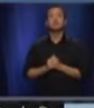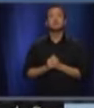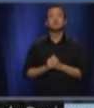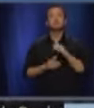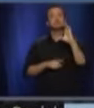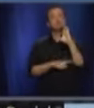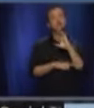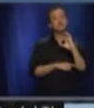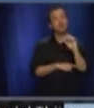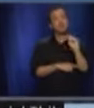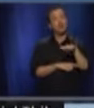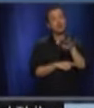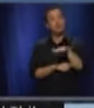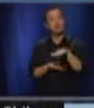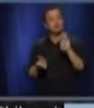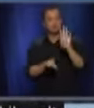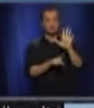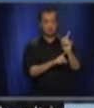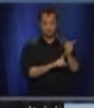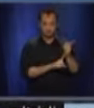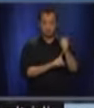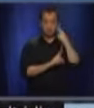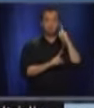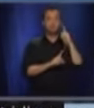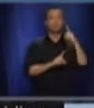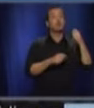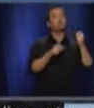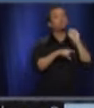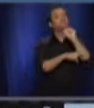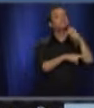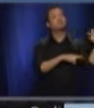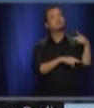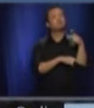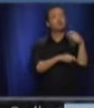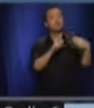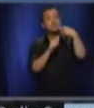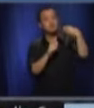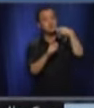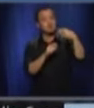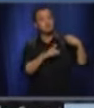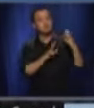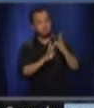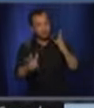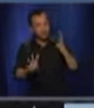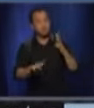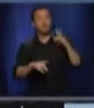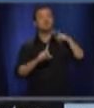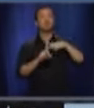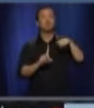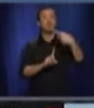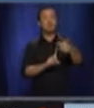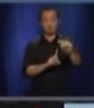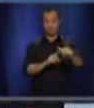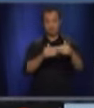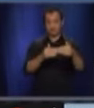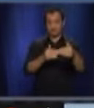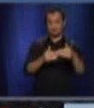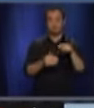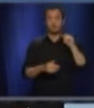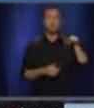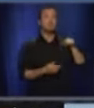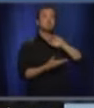Chaudière-Appalaches, 45 minutes pour l'unité mobile. Les rendez-vous vont à mardi. L'ouest de l'île de Montréal, 60 minutes ou moins